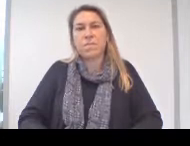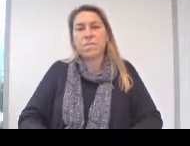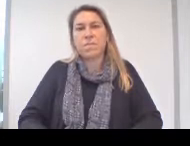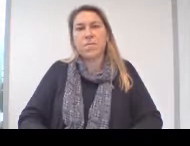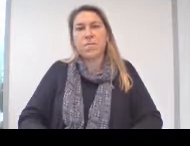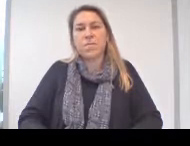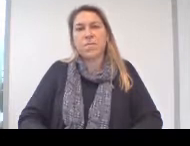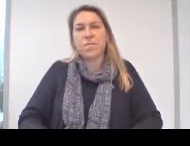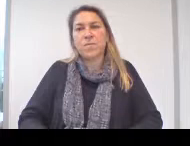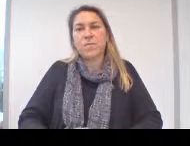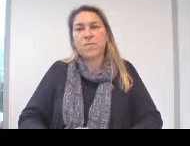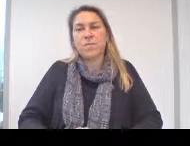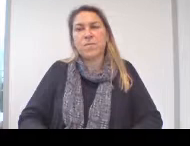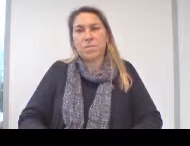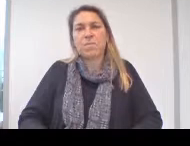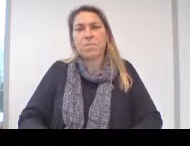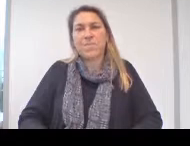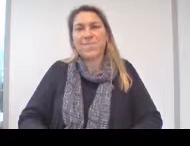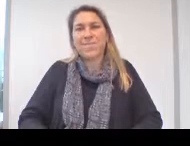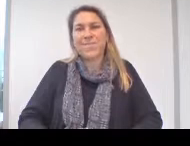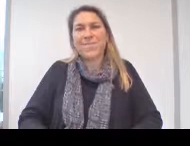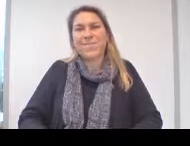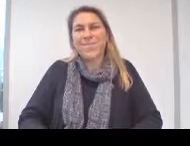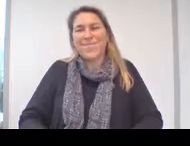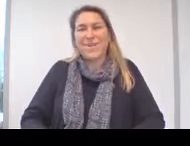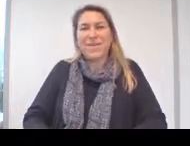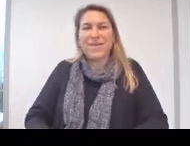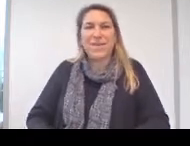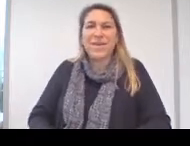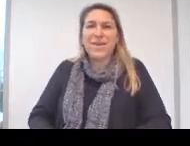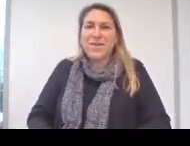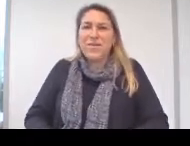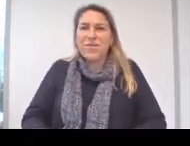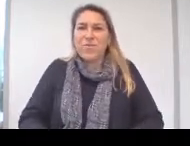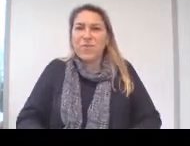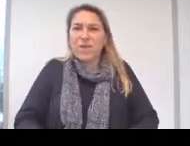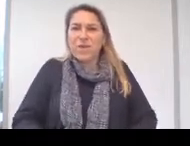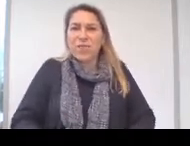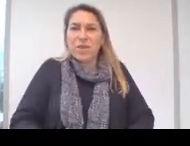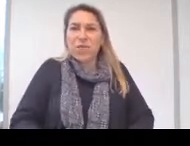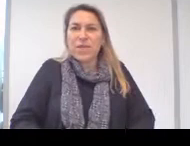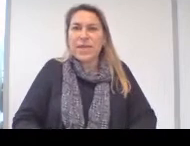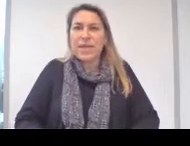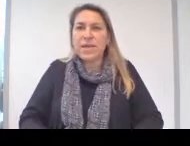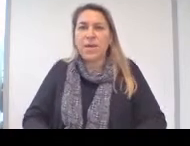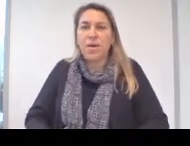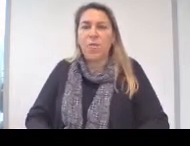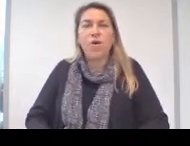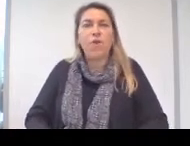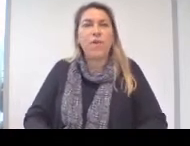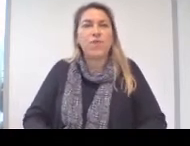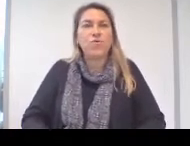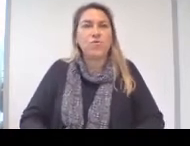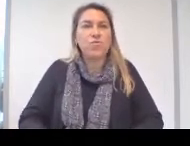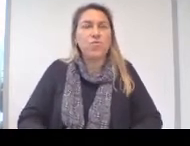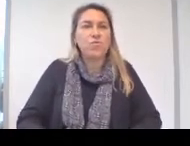Merci. Une autre question, qu'est-ce que les Alors, CDI le CDI